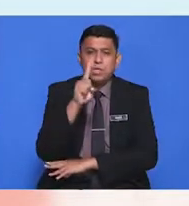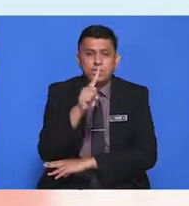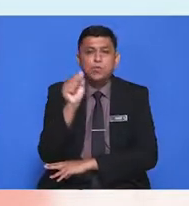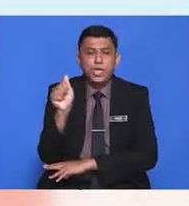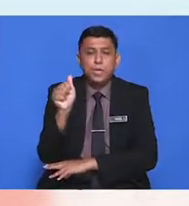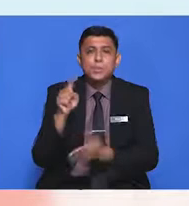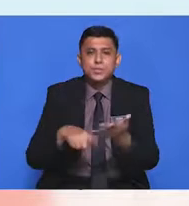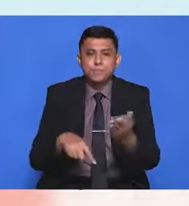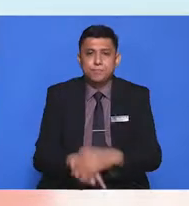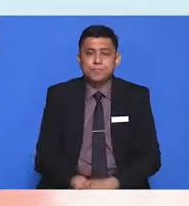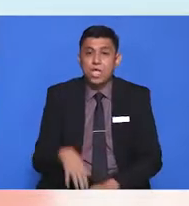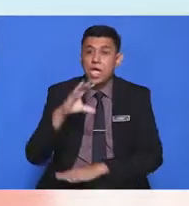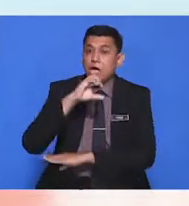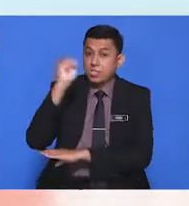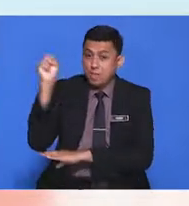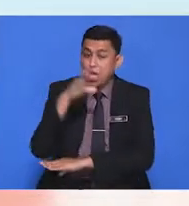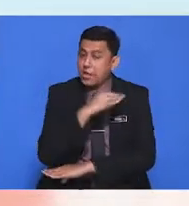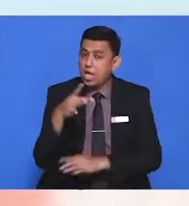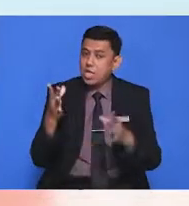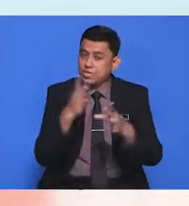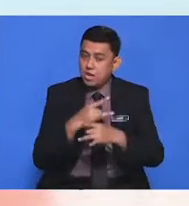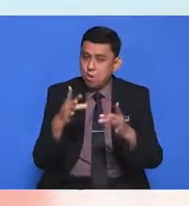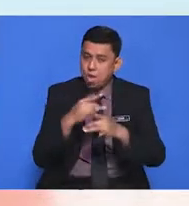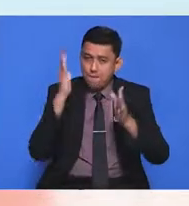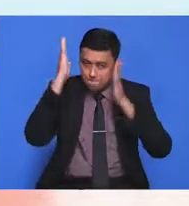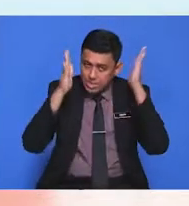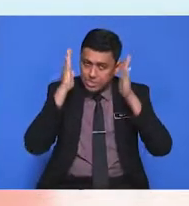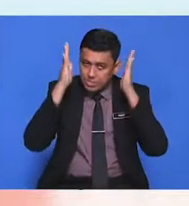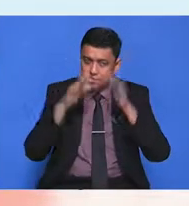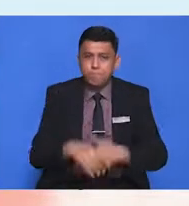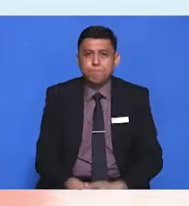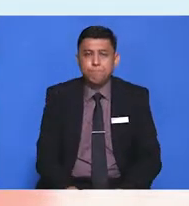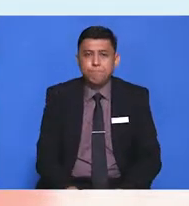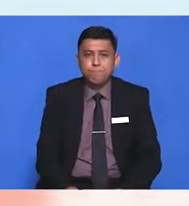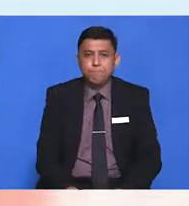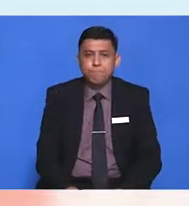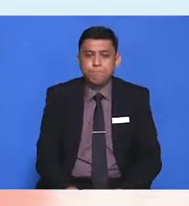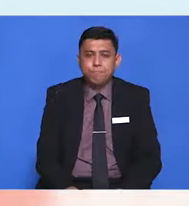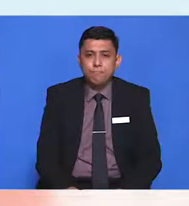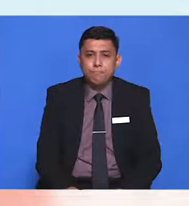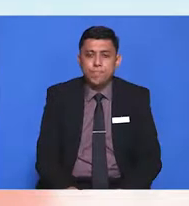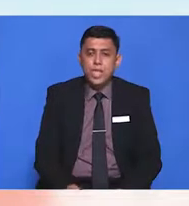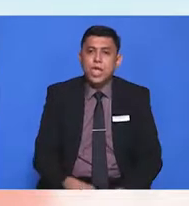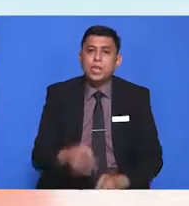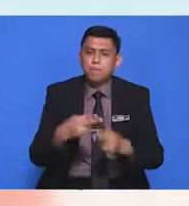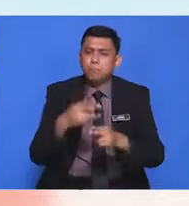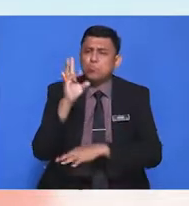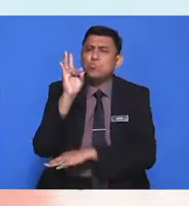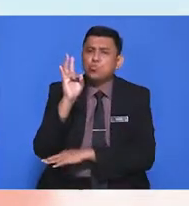1A. Sabah dan Sarawak, Malaysia. Nyatakan nama negara Asia Tenggara bagi label